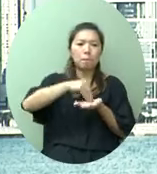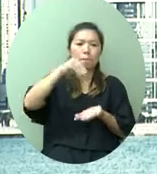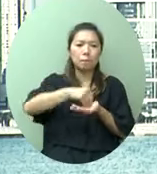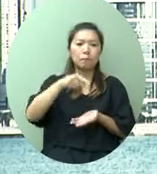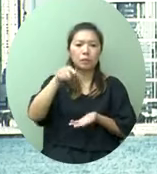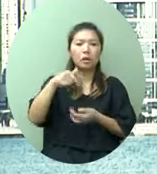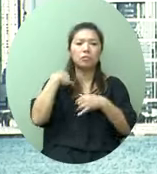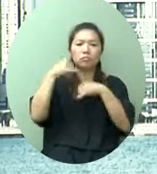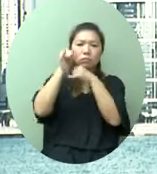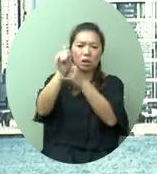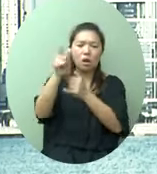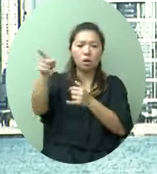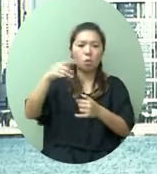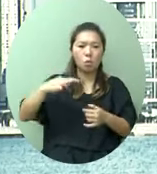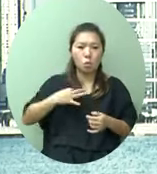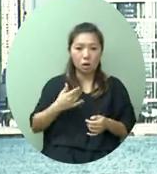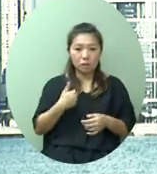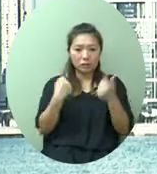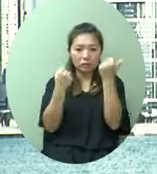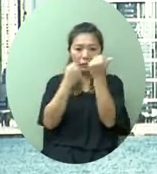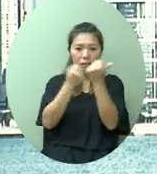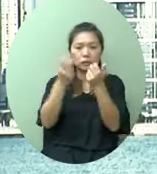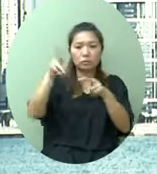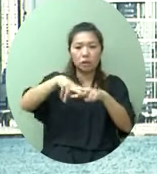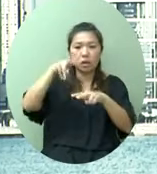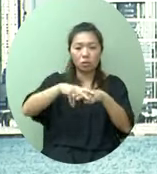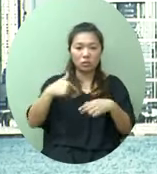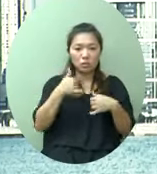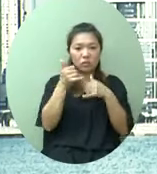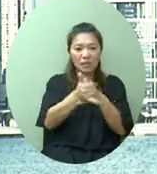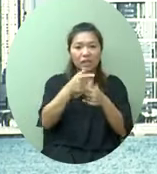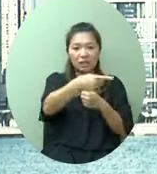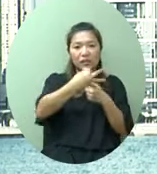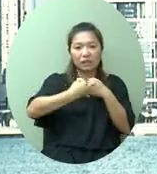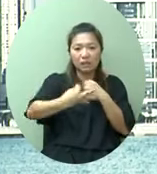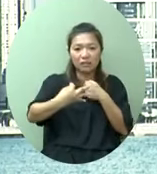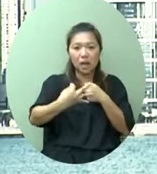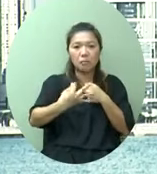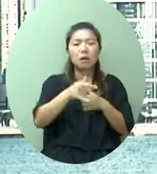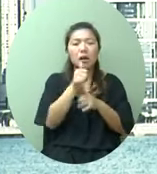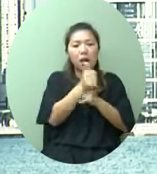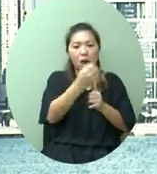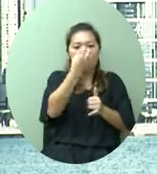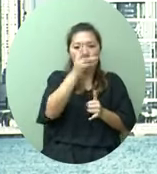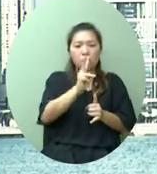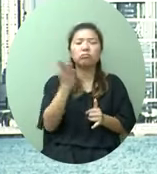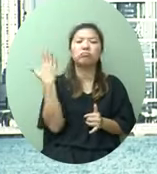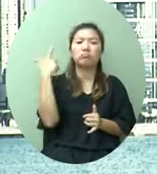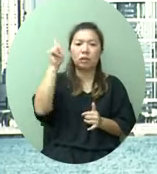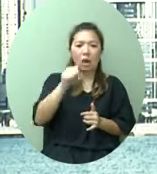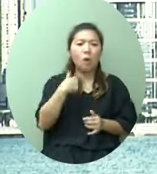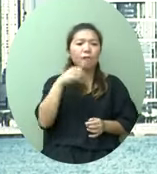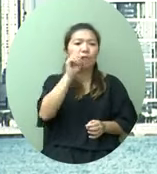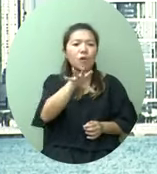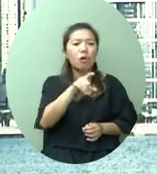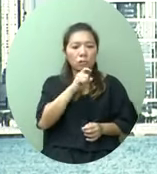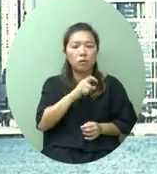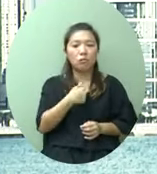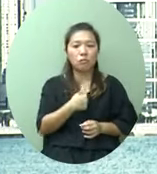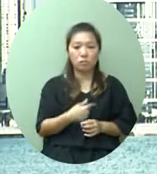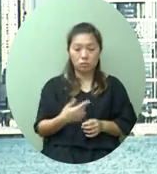家認為這條全國性的法律需要納入附件三來到去適用於香港，我早前都講了，由於我們